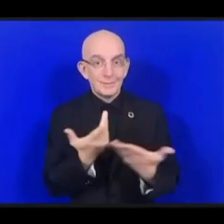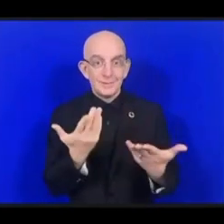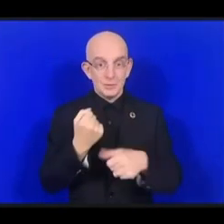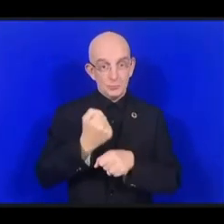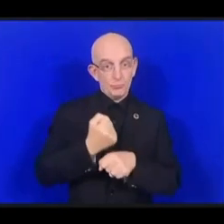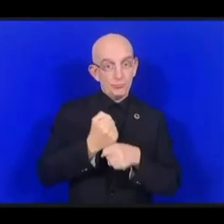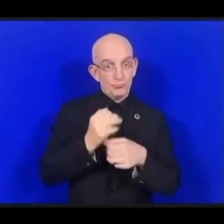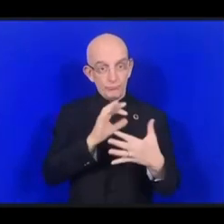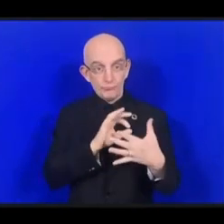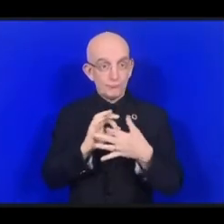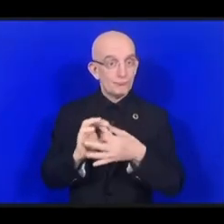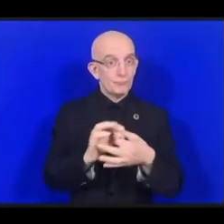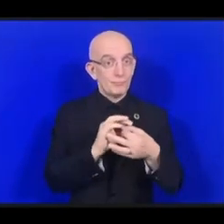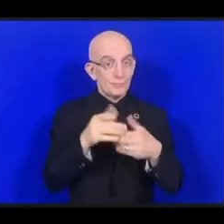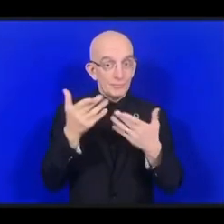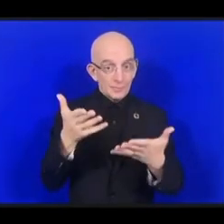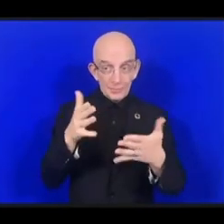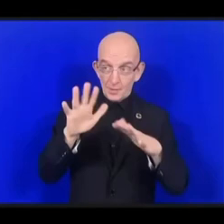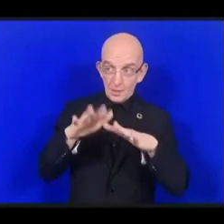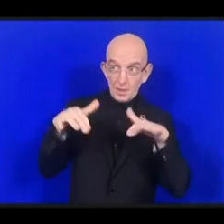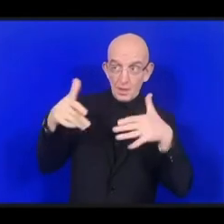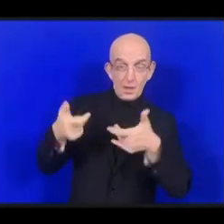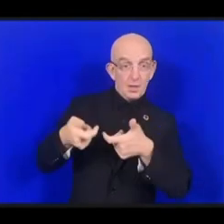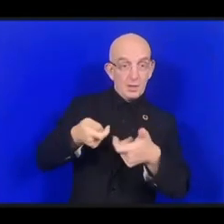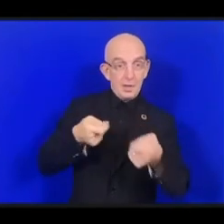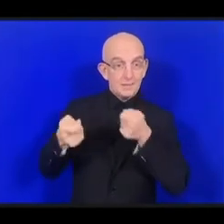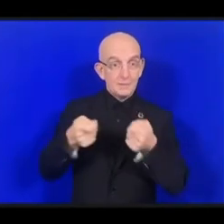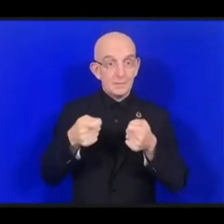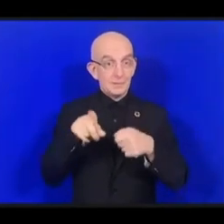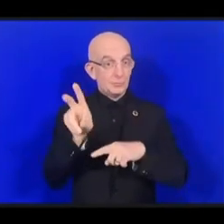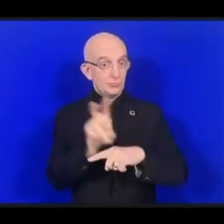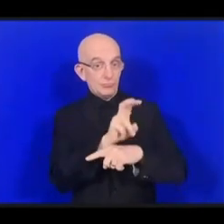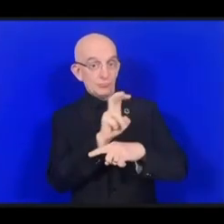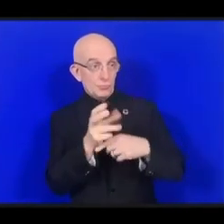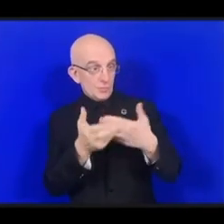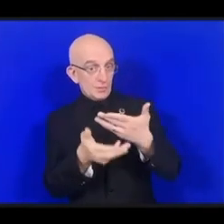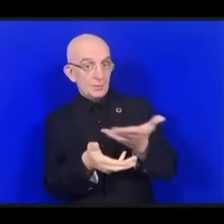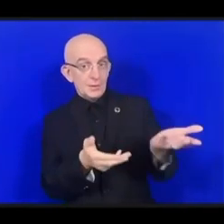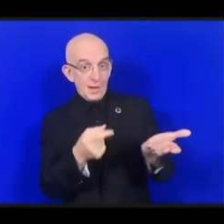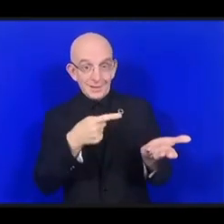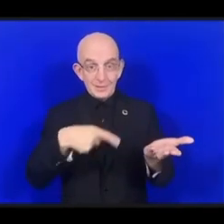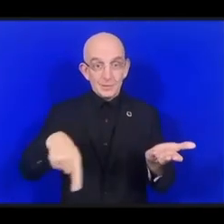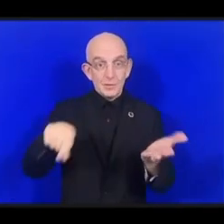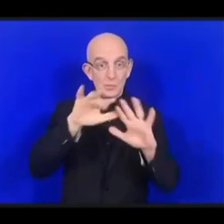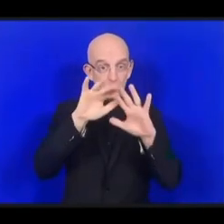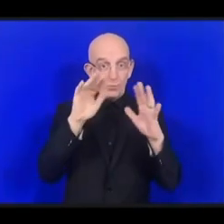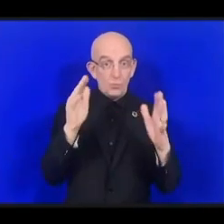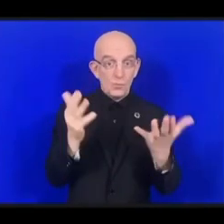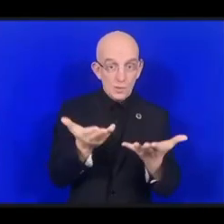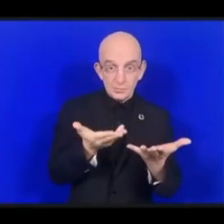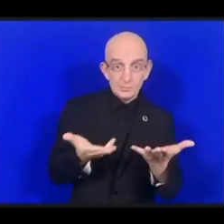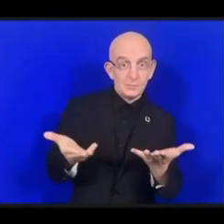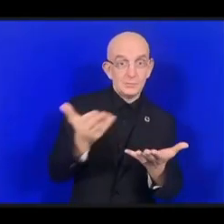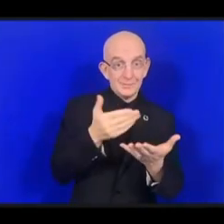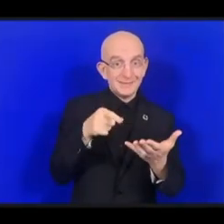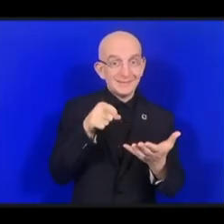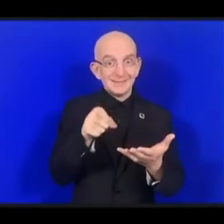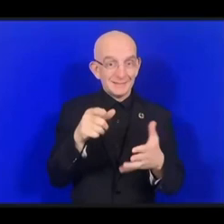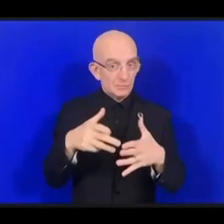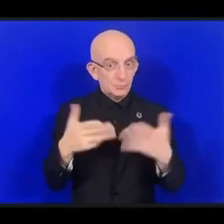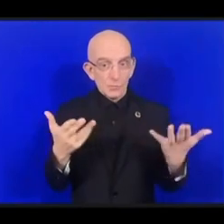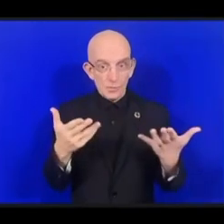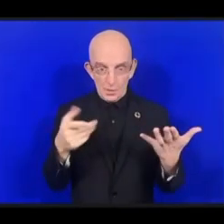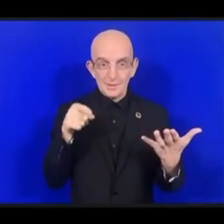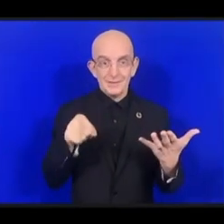そして各社とも一緒になってオープンエンドテクノロジーでもっ